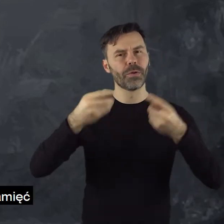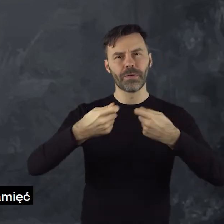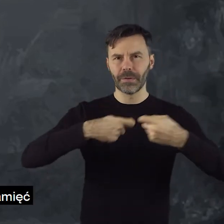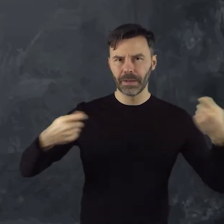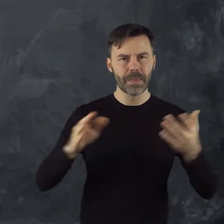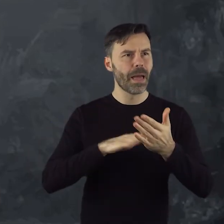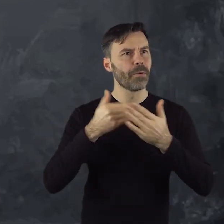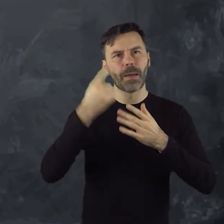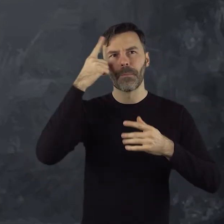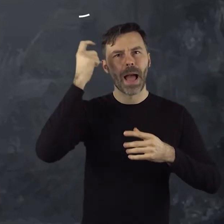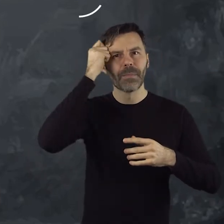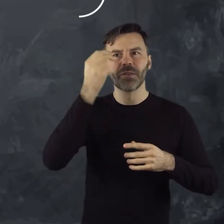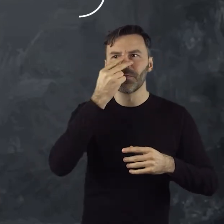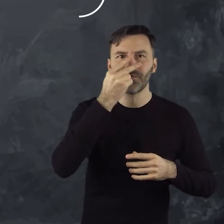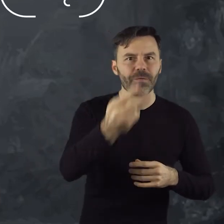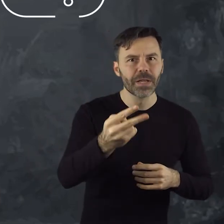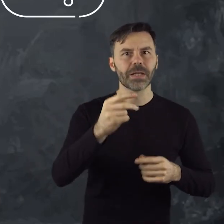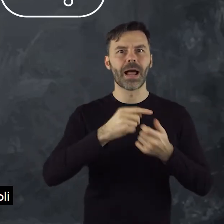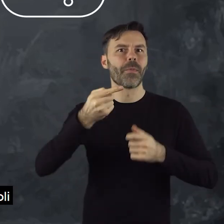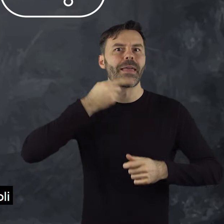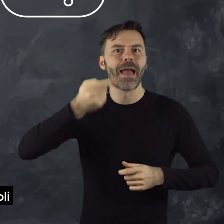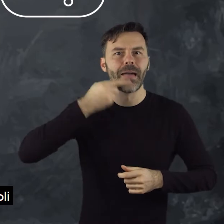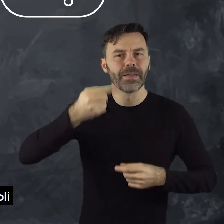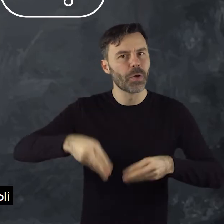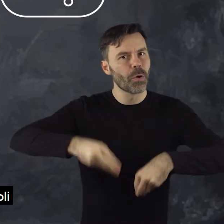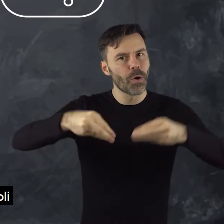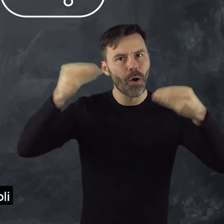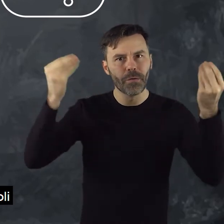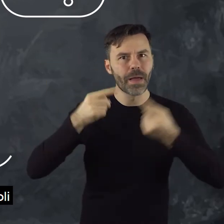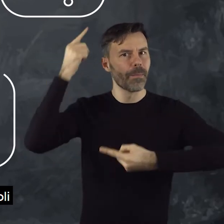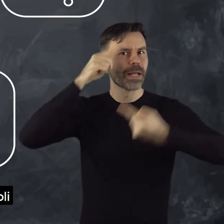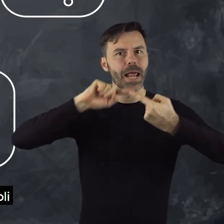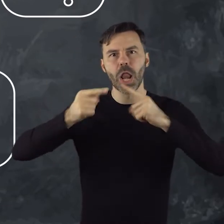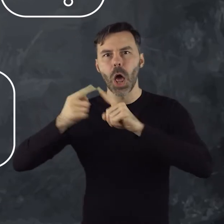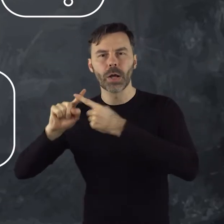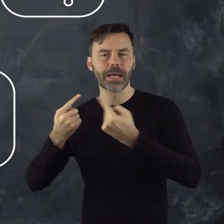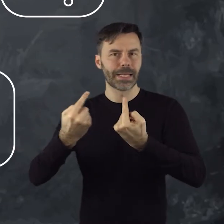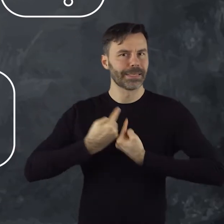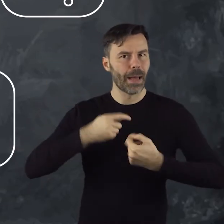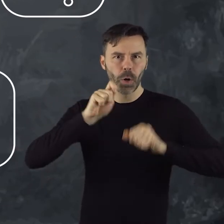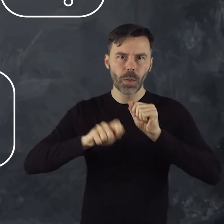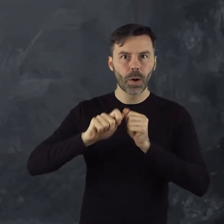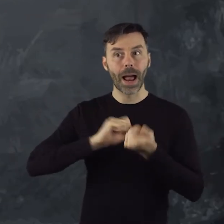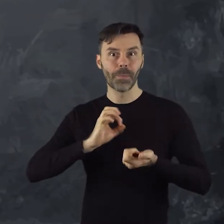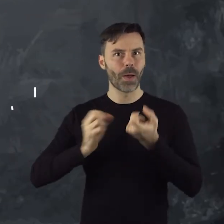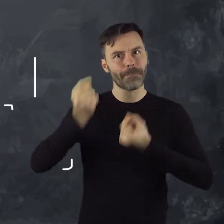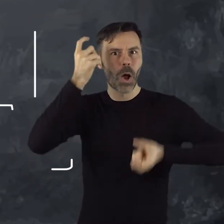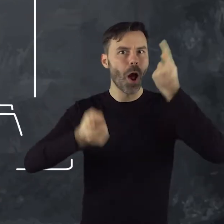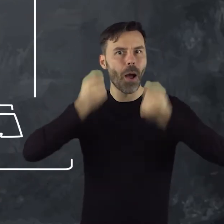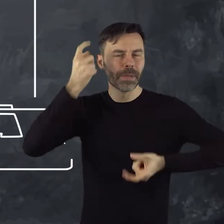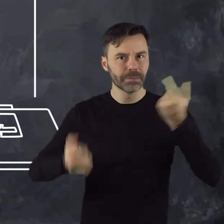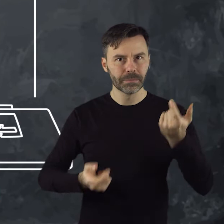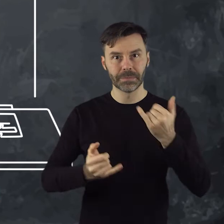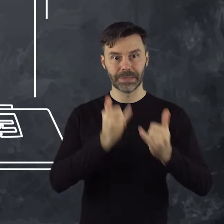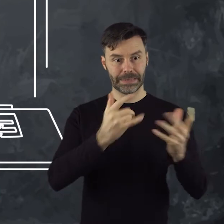umiejętności, takich jak pamięć wzrokowa czy umiejętności językowe, myślenie logiczne, zdolność samokontroli oraz kreatywność.